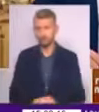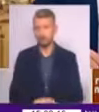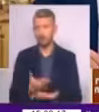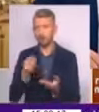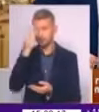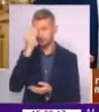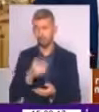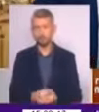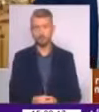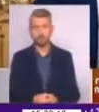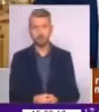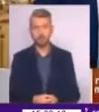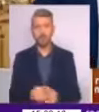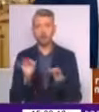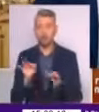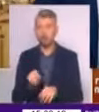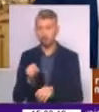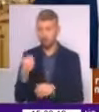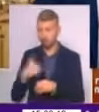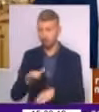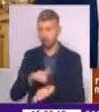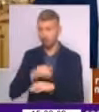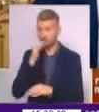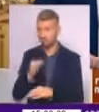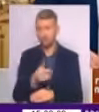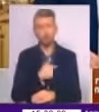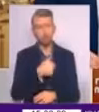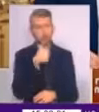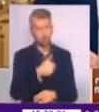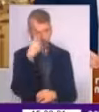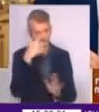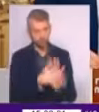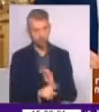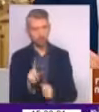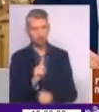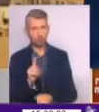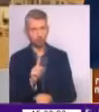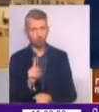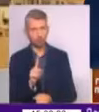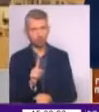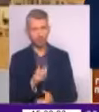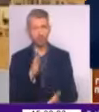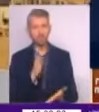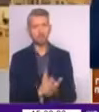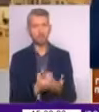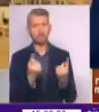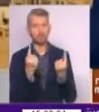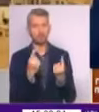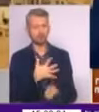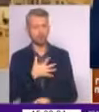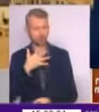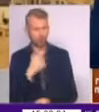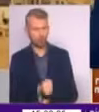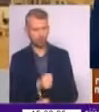точка зору. Хоча, в принципі, ви вже фактично її сказали. Ні, ми добре розуміємо, що є величезна незадоволена